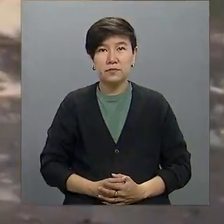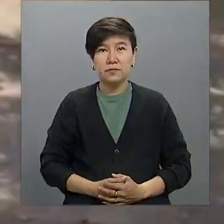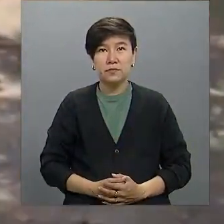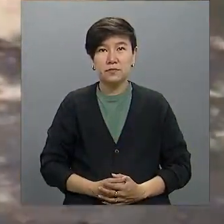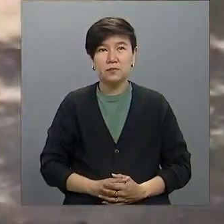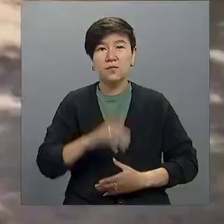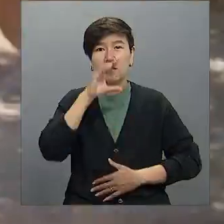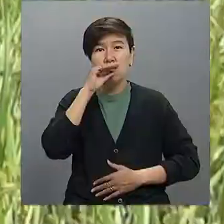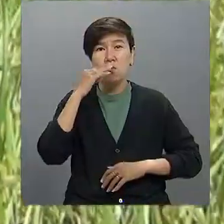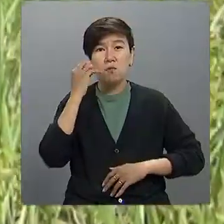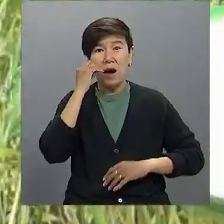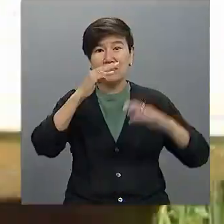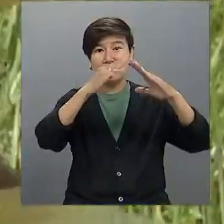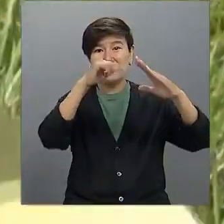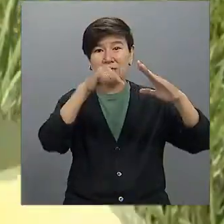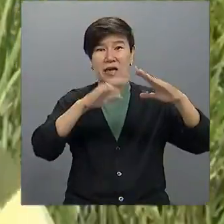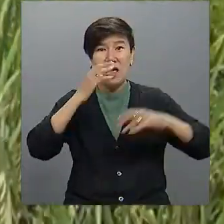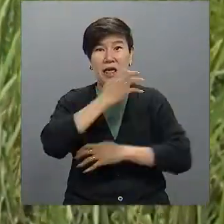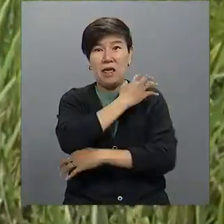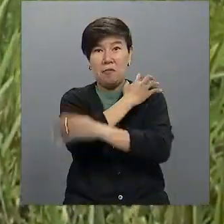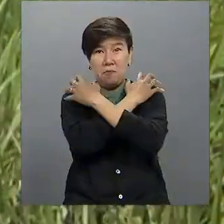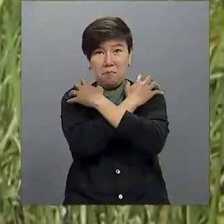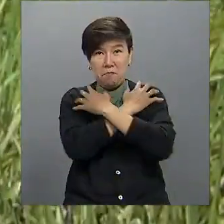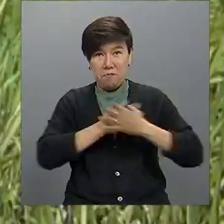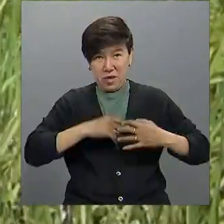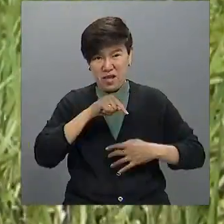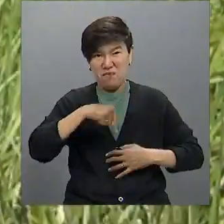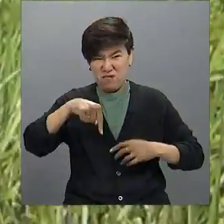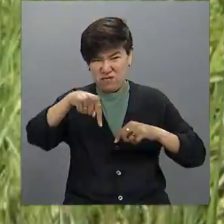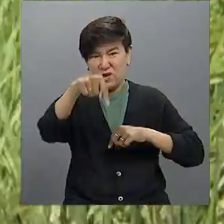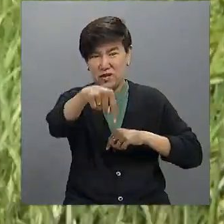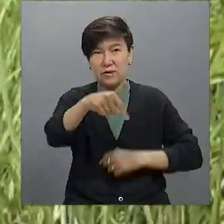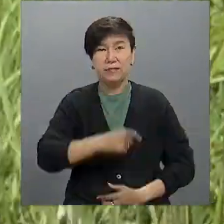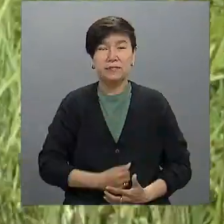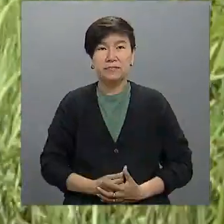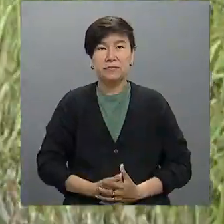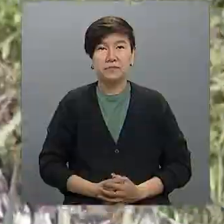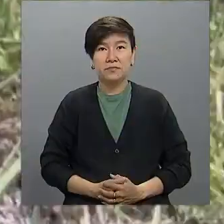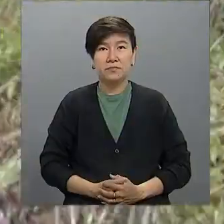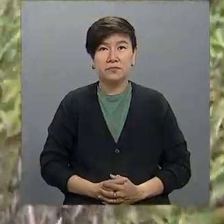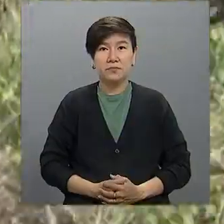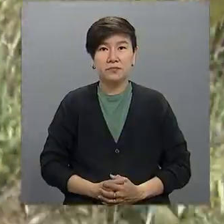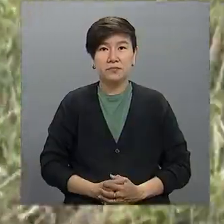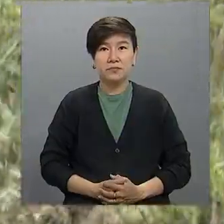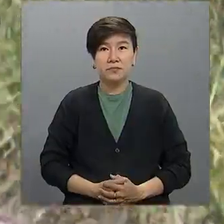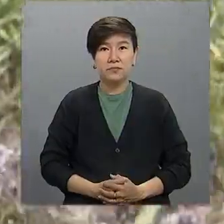อ๋อชะมงคนอยู่นี ่เอ้าตัวไม่ใหญ่มันยิ่งไม่เร็วหรอก เหลือไหม